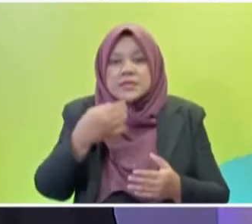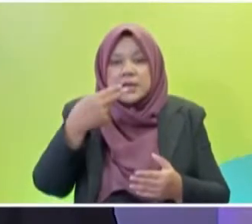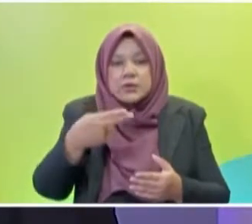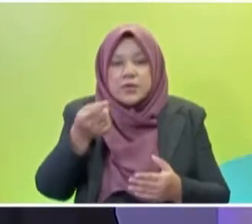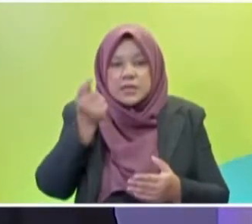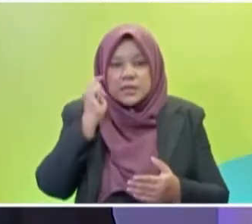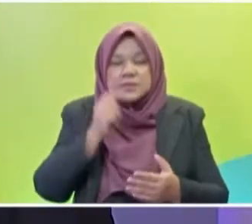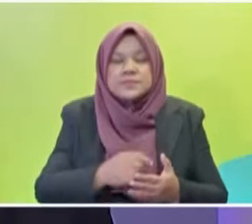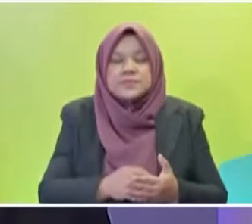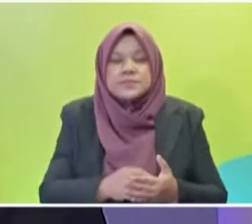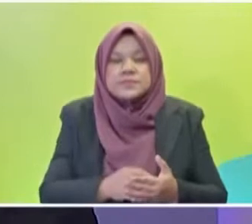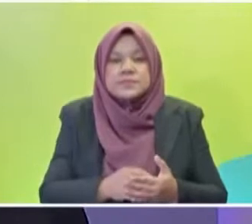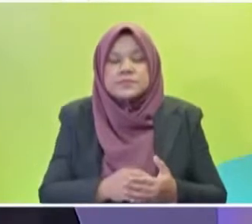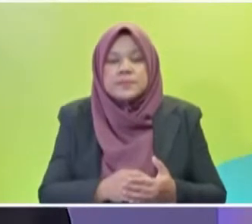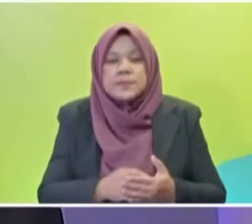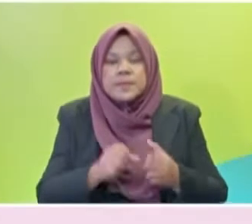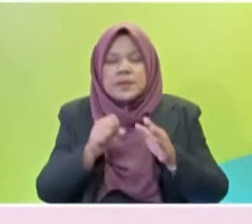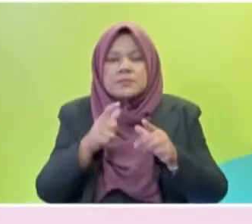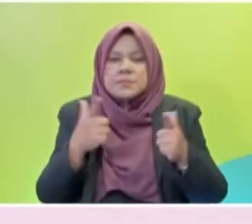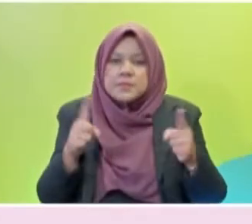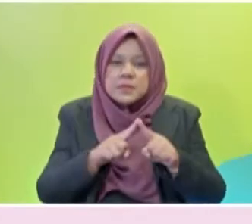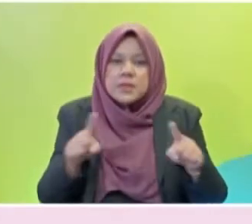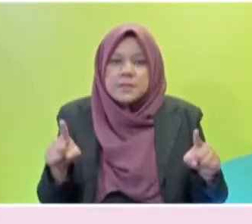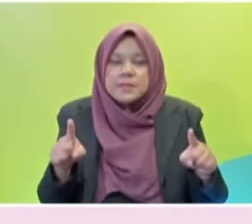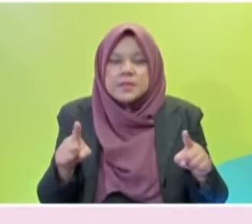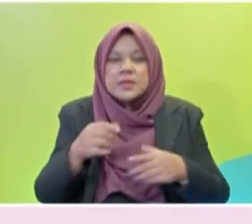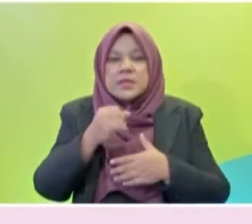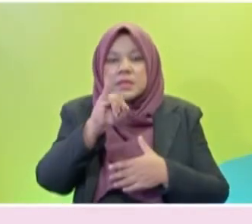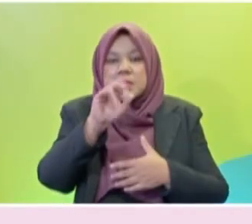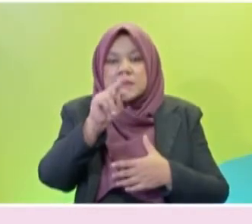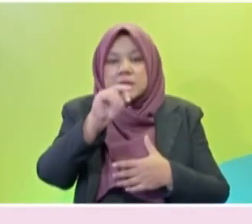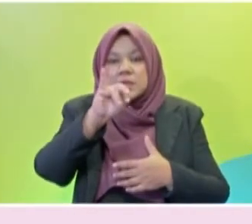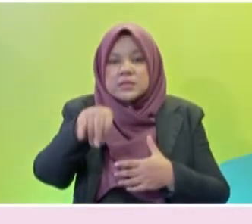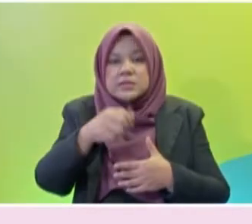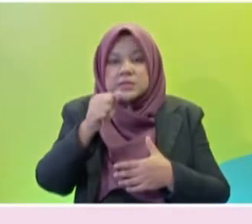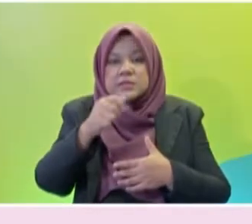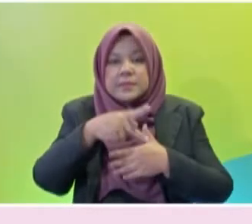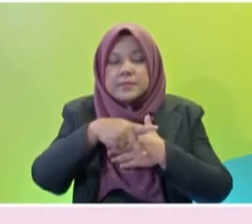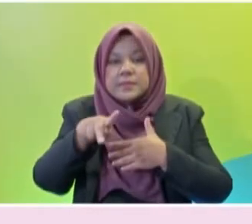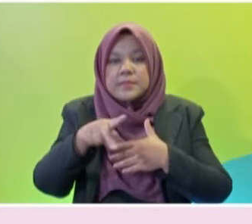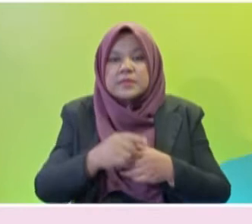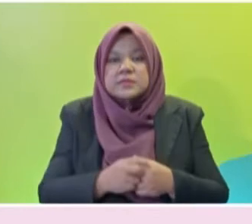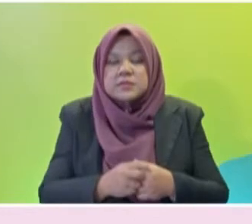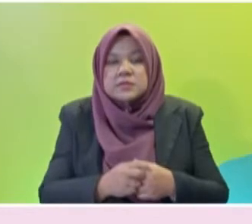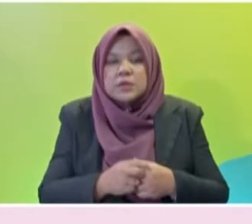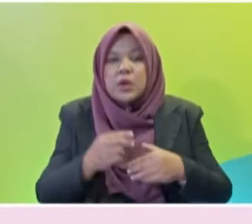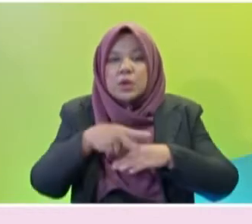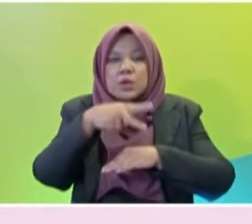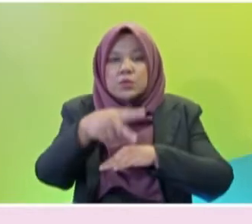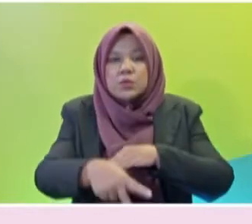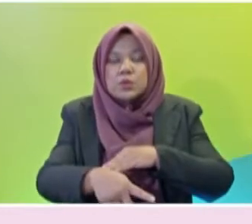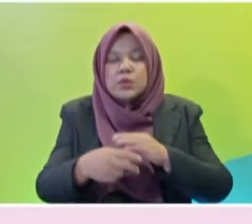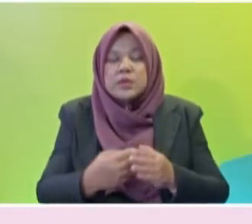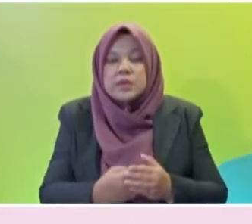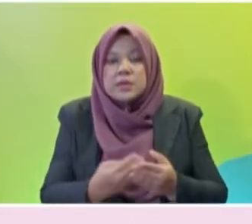Okey, kalau kita tengok juga sebaliknya apabila injak pelepas terbuka atau umbuh besar yang berbeban akan turun